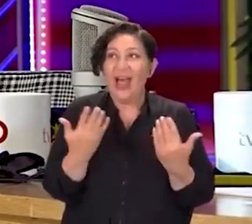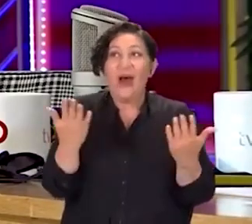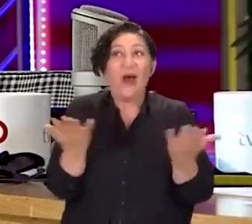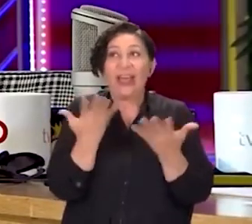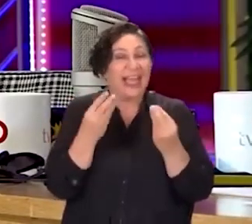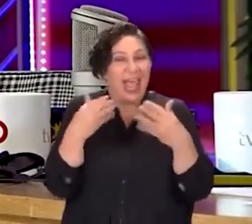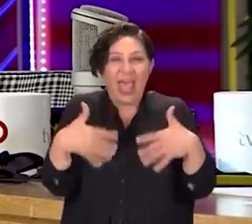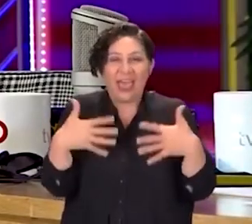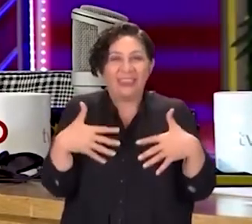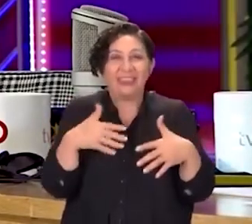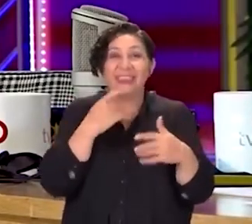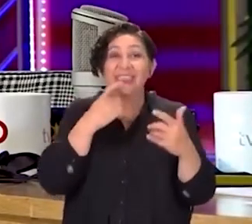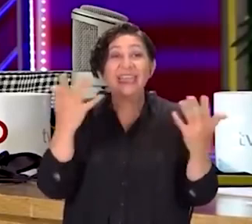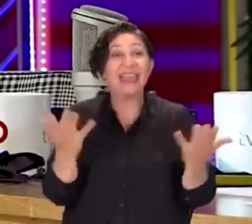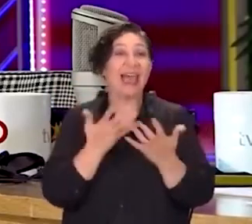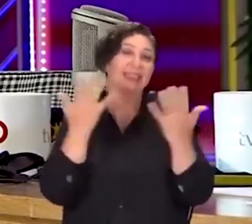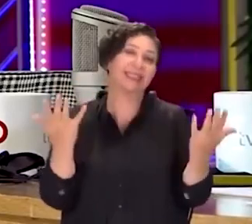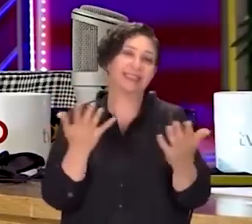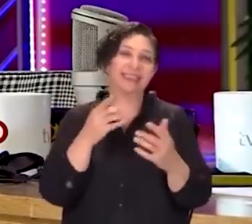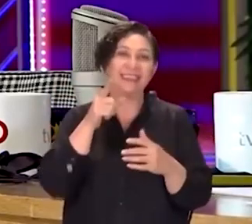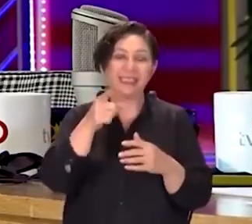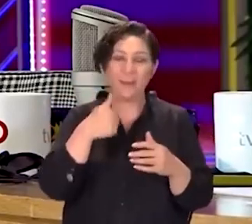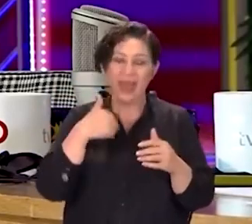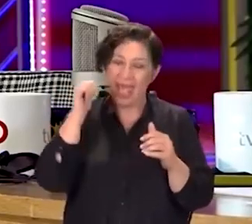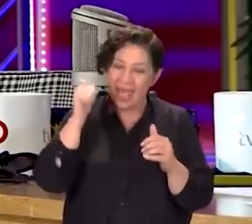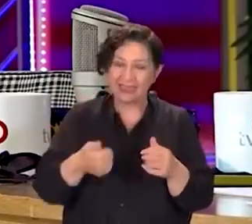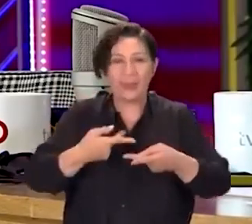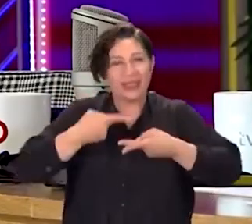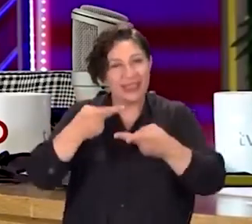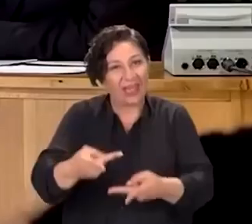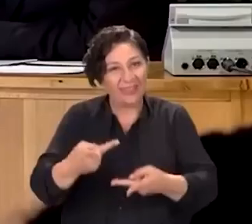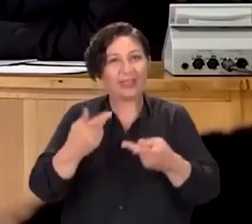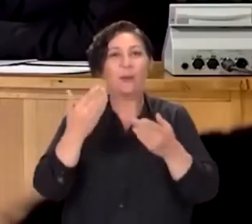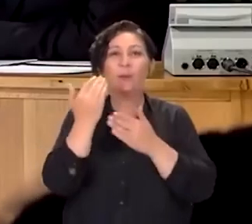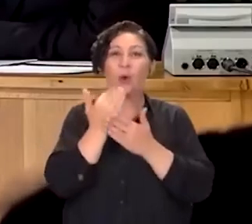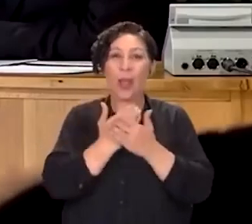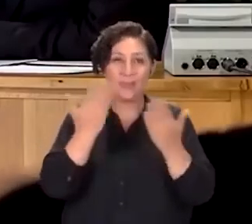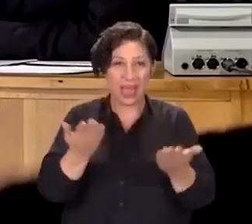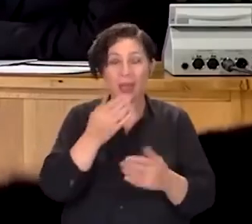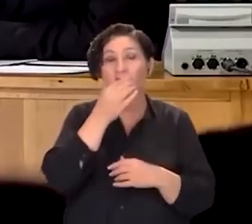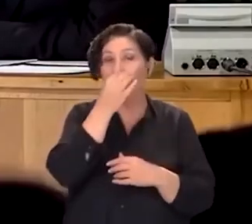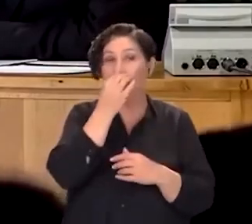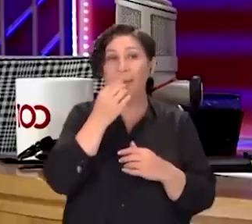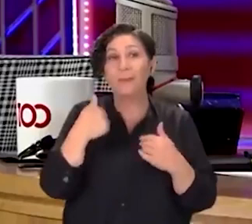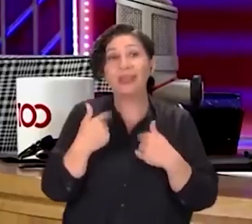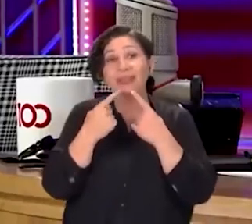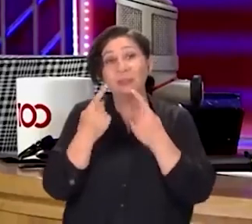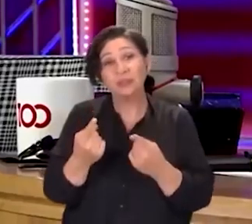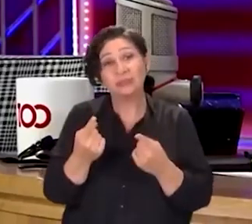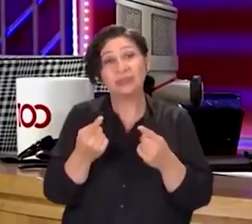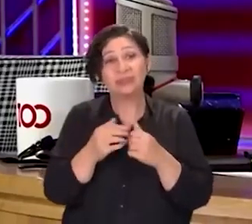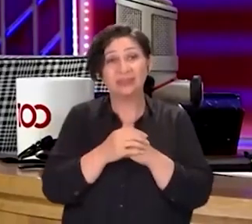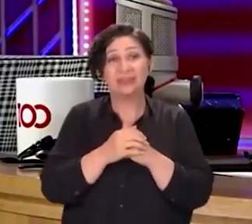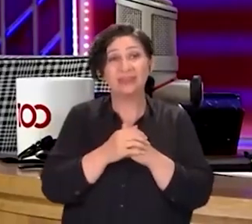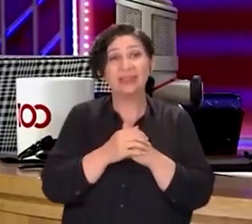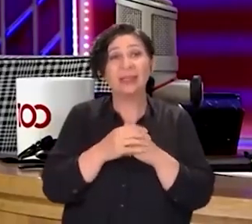kadar heyecanlıyım ki bak, yıllardır evet. Sen beni her zaman davet etmişsindir programına. Ben ne demişimdir ki ya